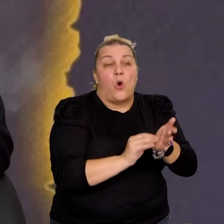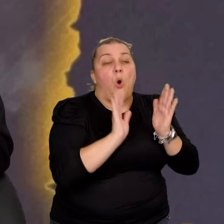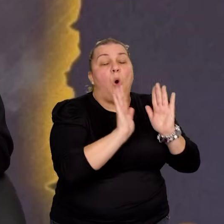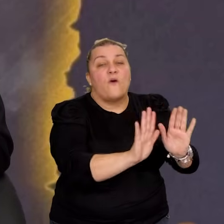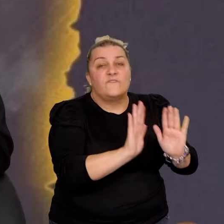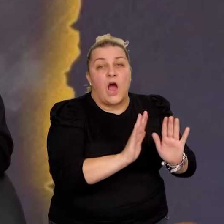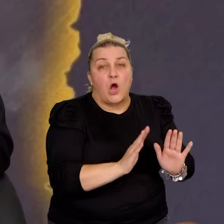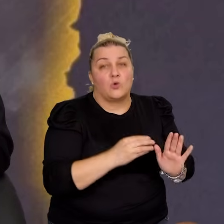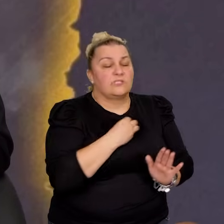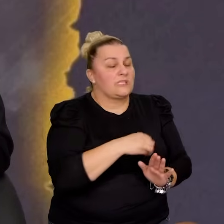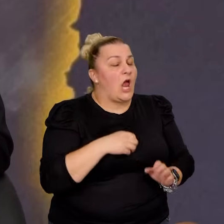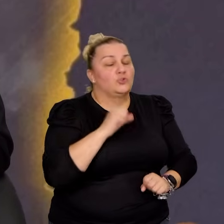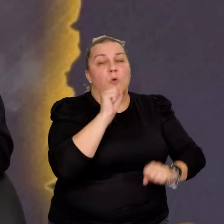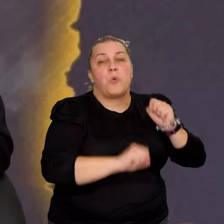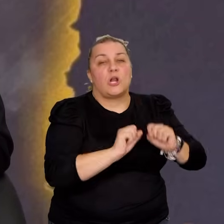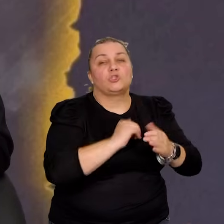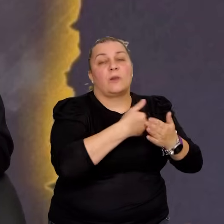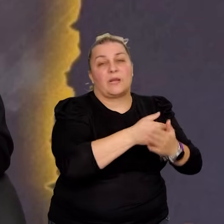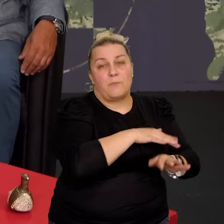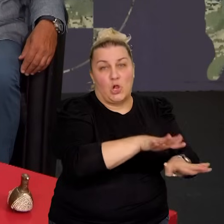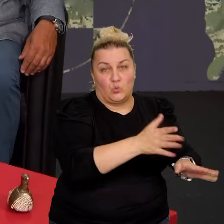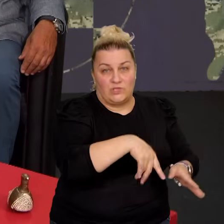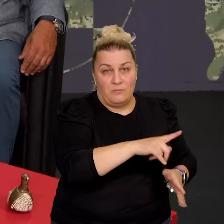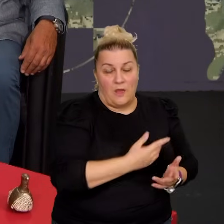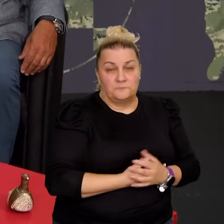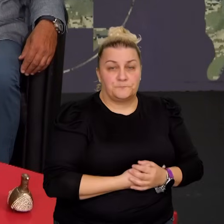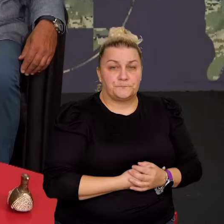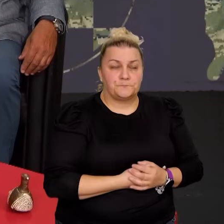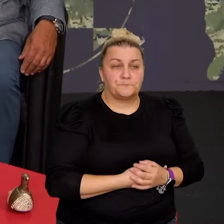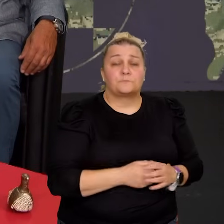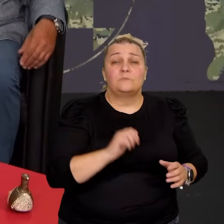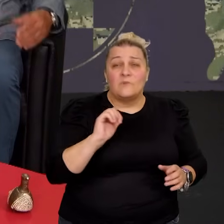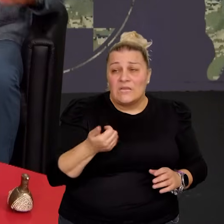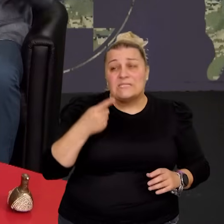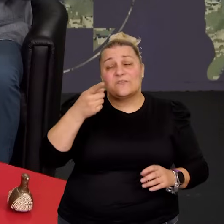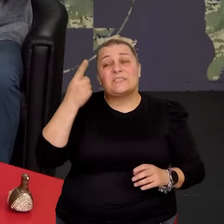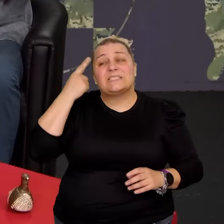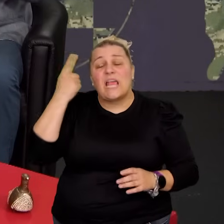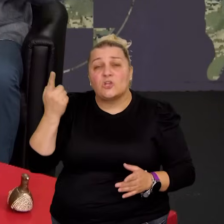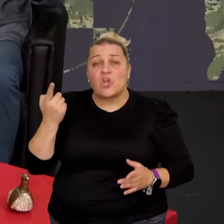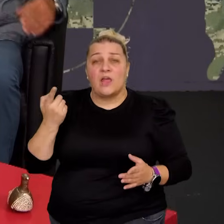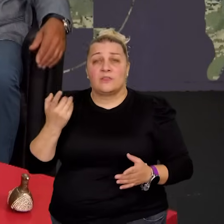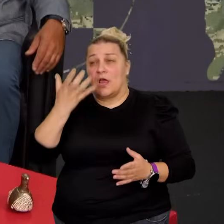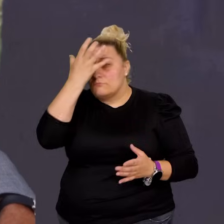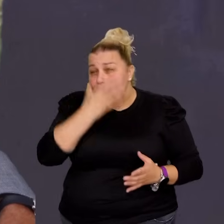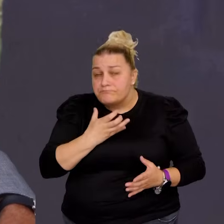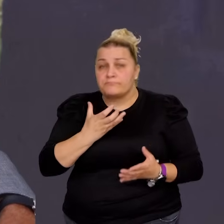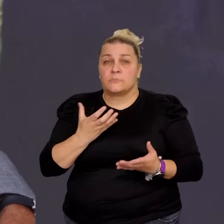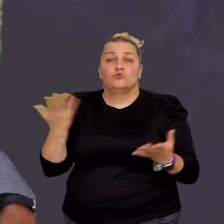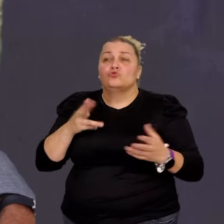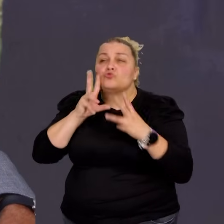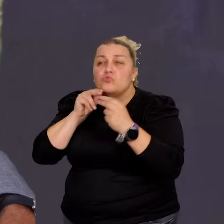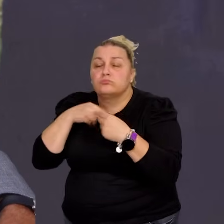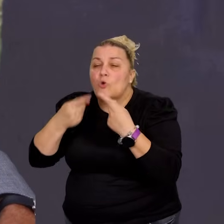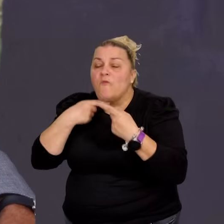da su se tako ponašali prema ljudima. Što su vam tada, sjećate se riječi, izgleda ljudi tih, što su